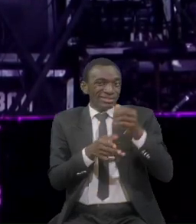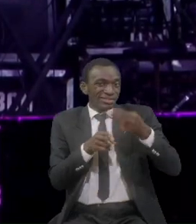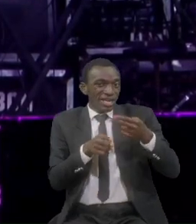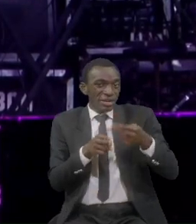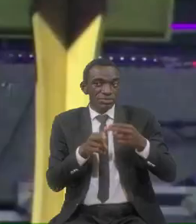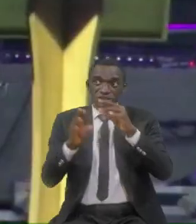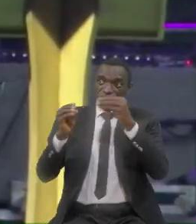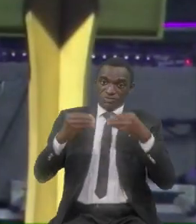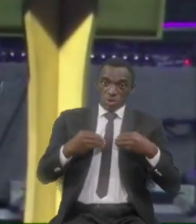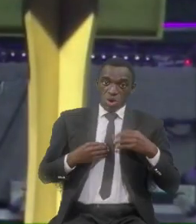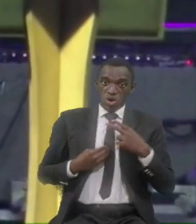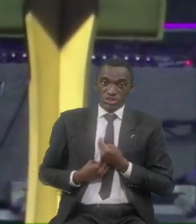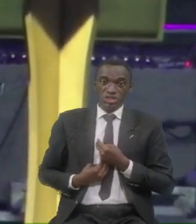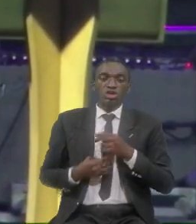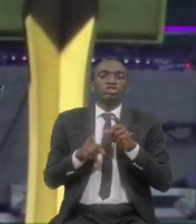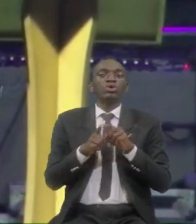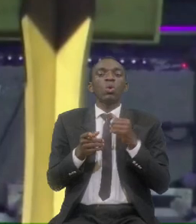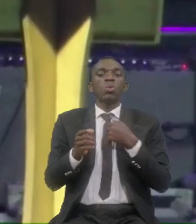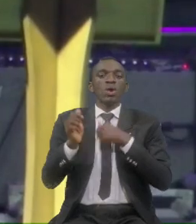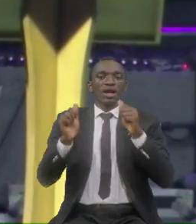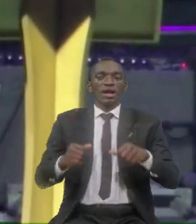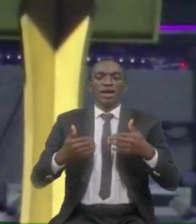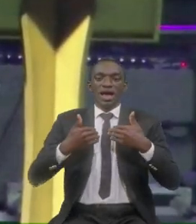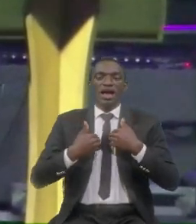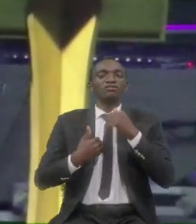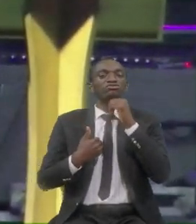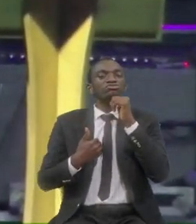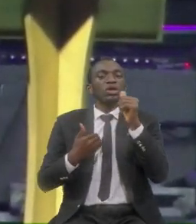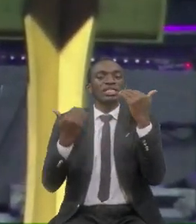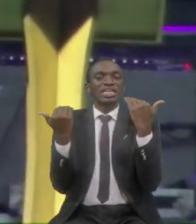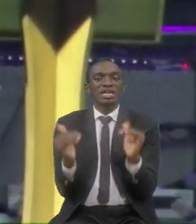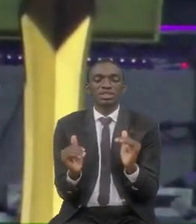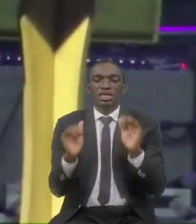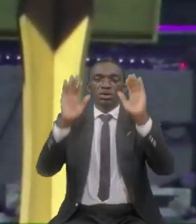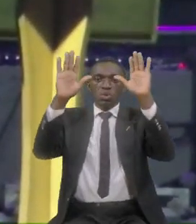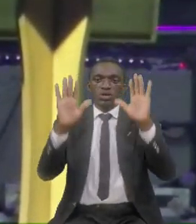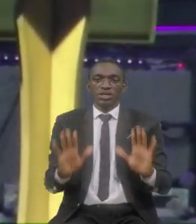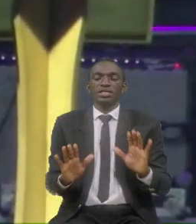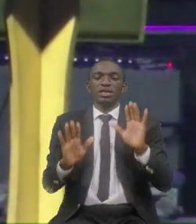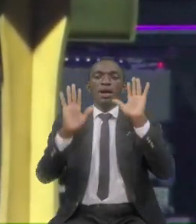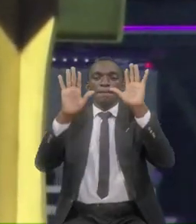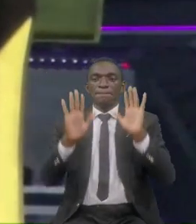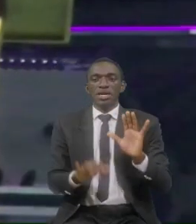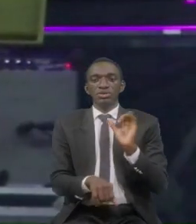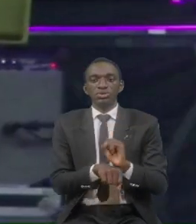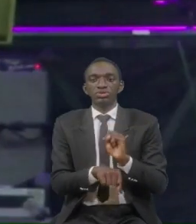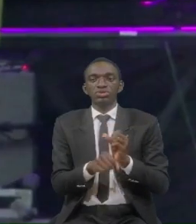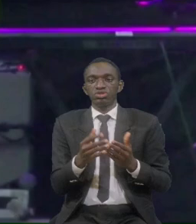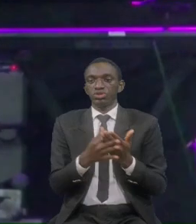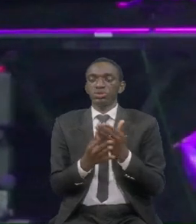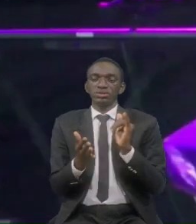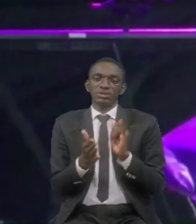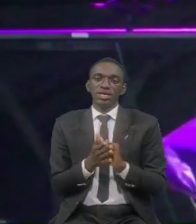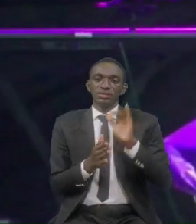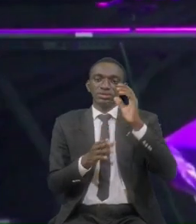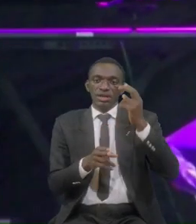wonders, unlimited miracles through that name. Aron makabaton kita walay limit nga kaibulungan og milagroso nga butang. In